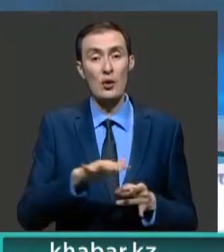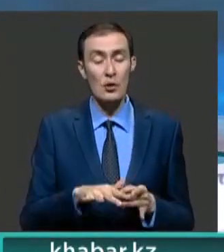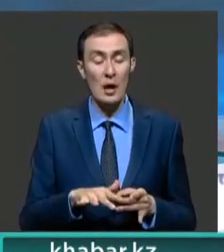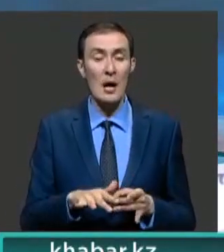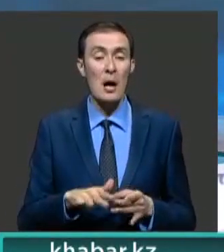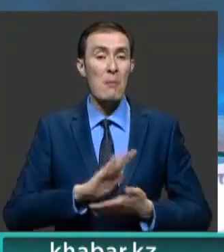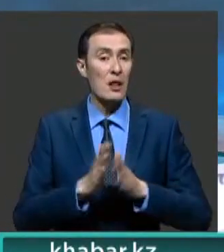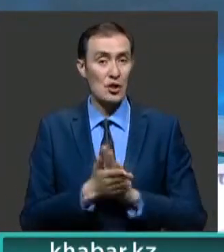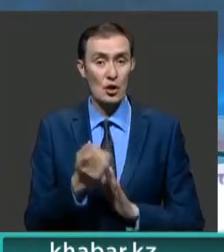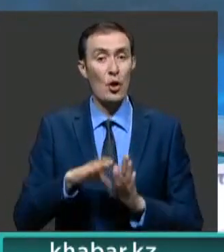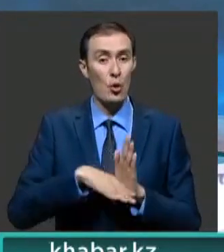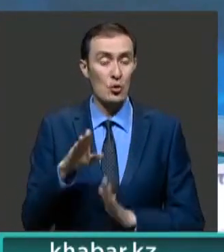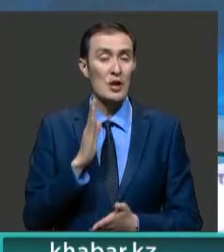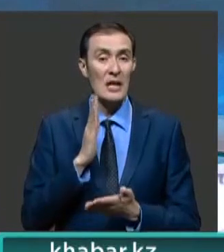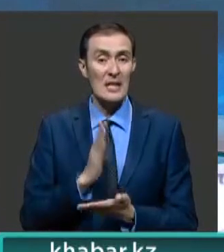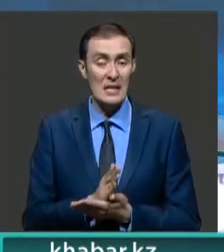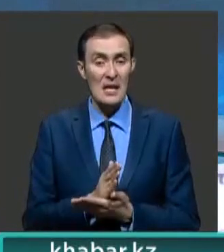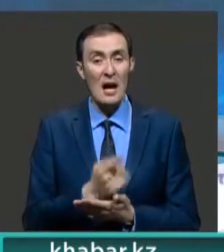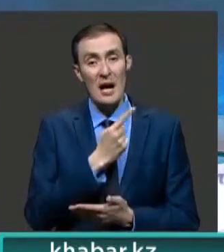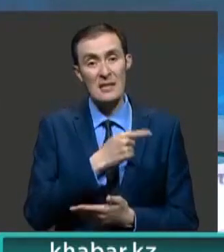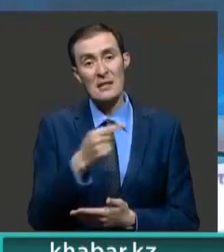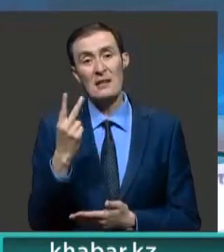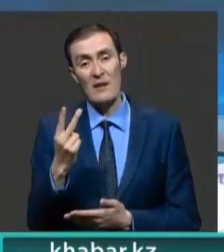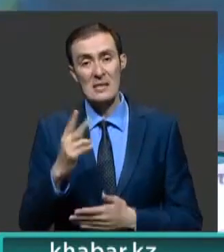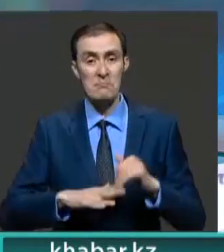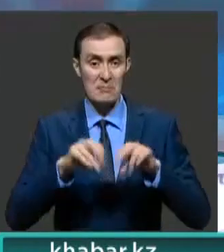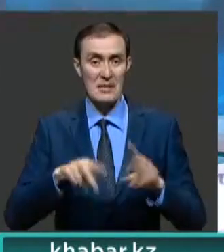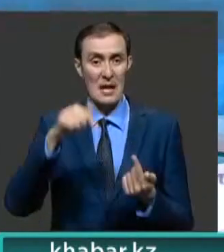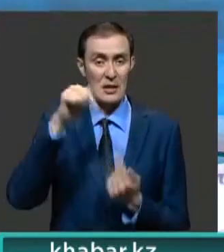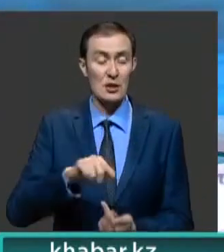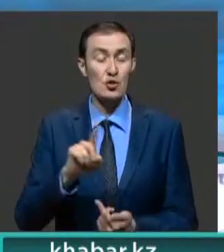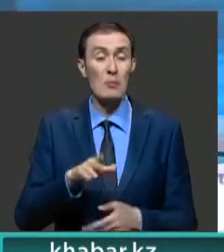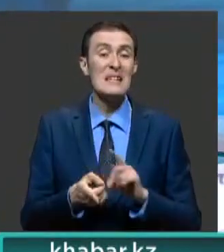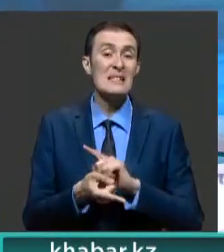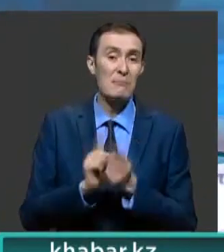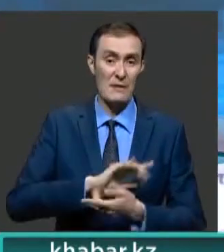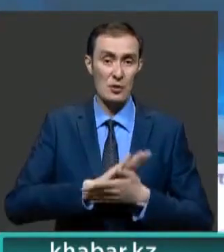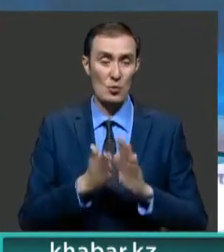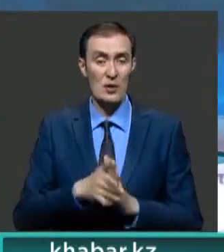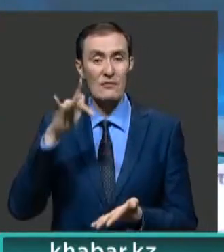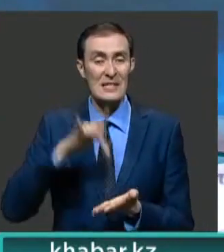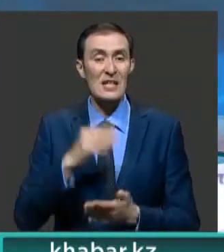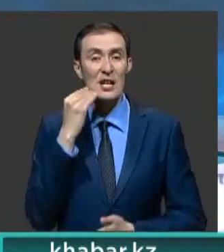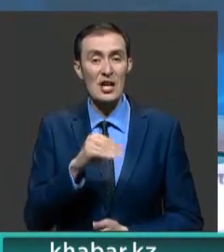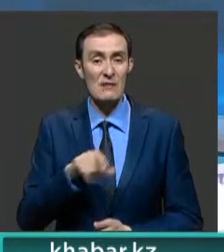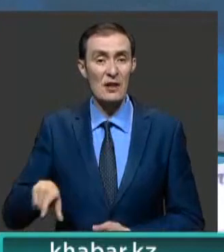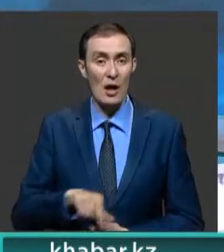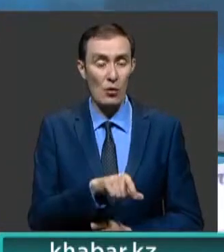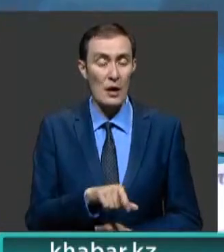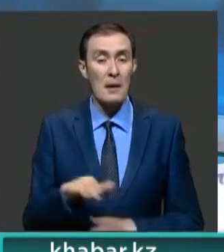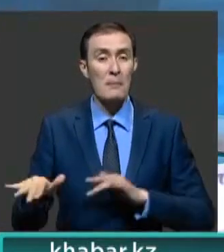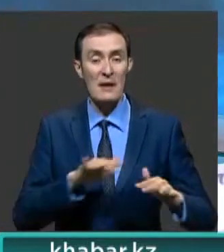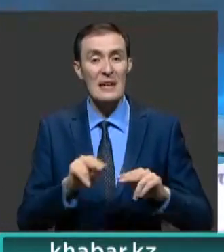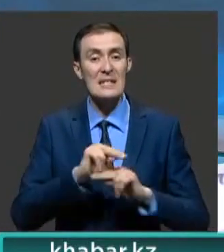области положение получше. Там есть 1-2 профильных специалиста. И вот, чтобы исправить ситуацию, в Национальном центре качества дорожных активов